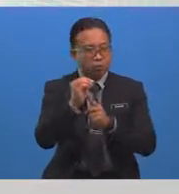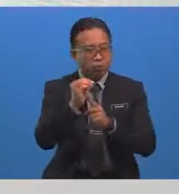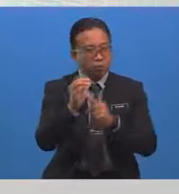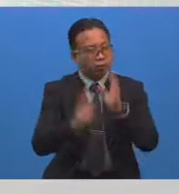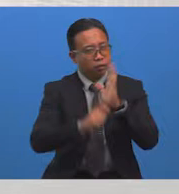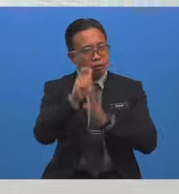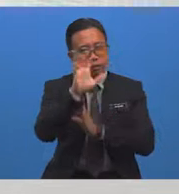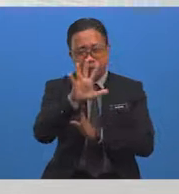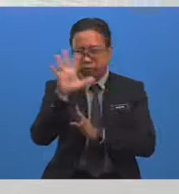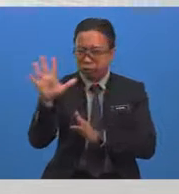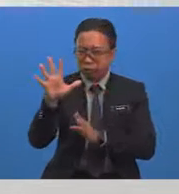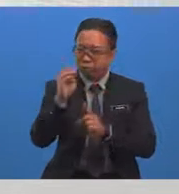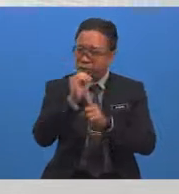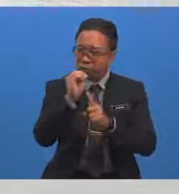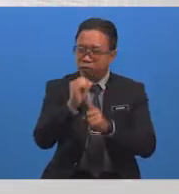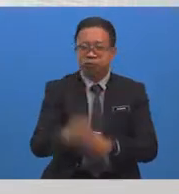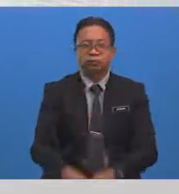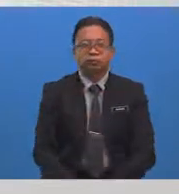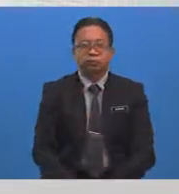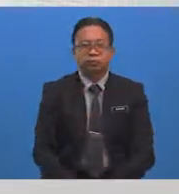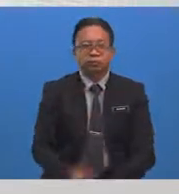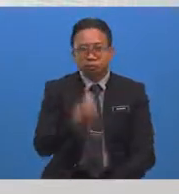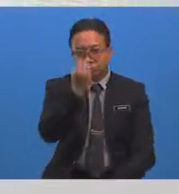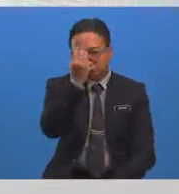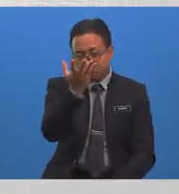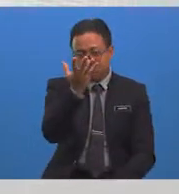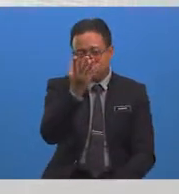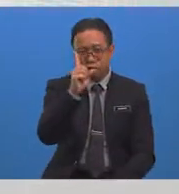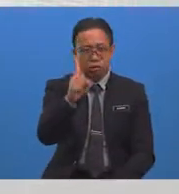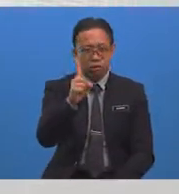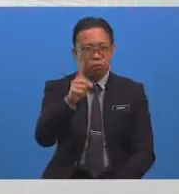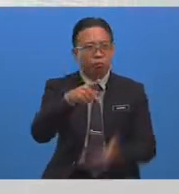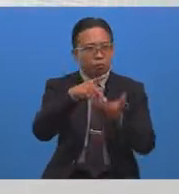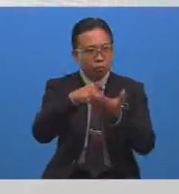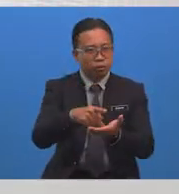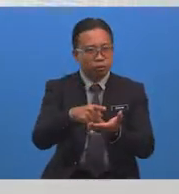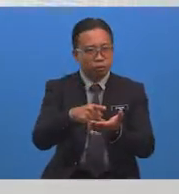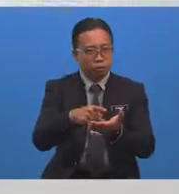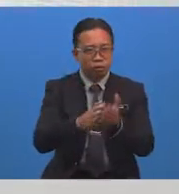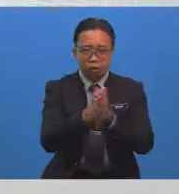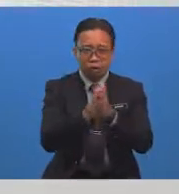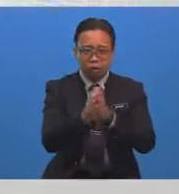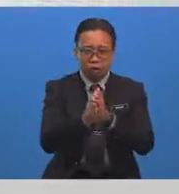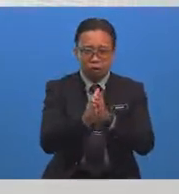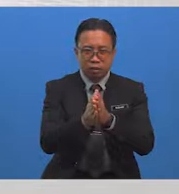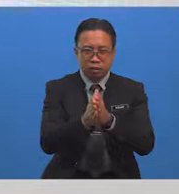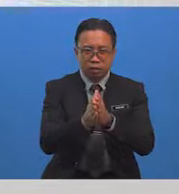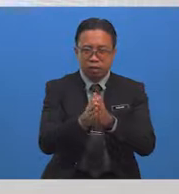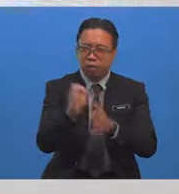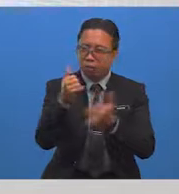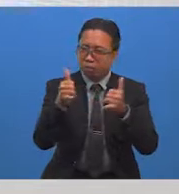55 soalnya Nyatakan kesan rajin menyertai aktiviti sukan dan